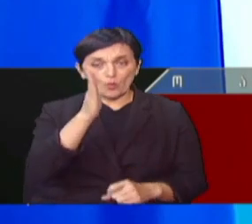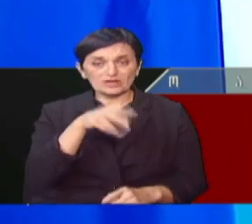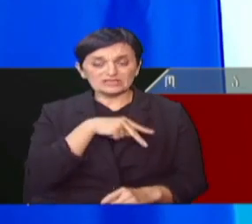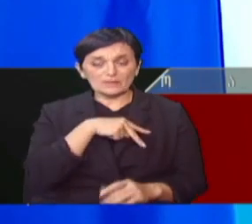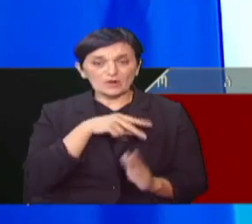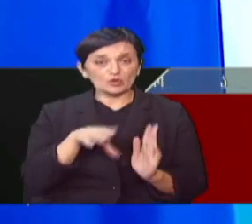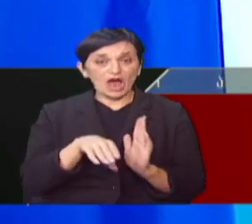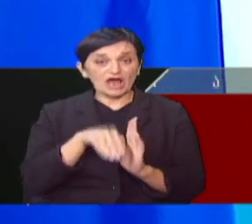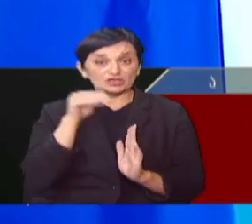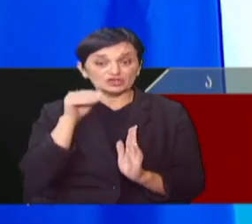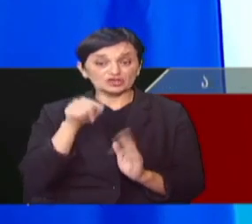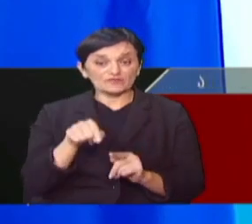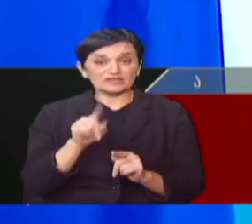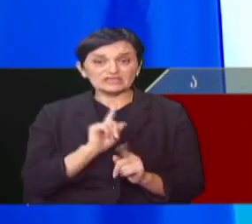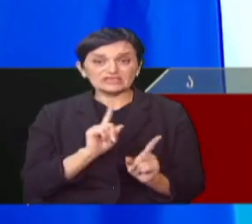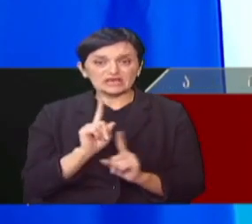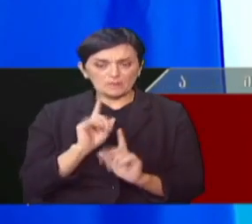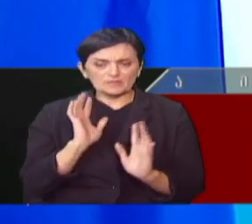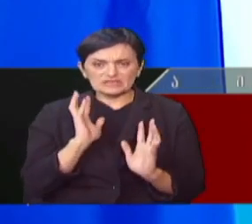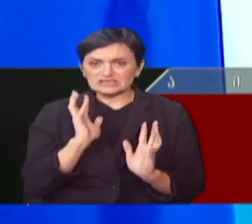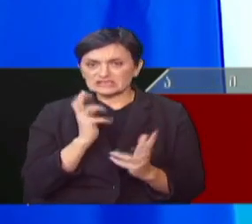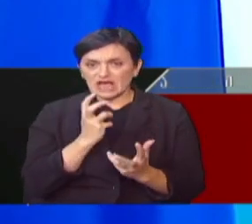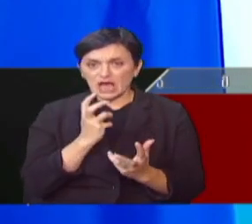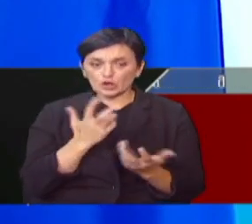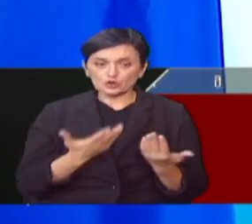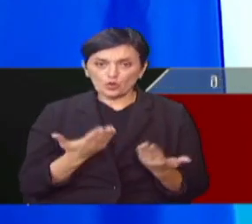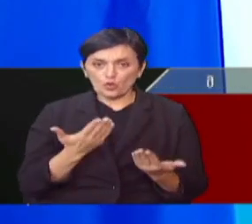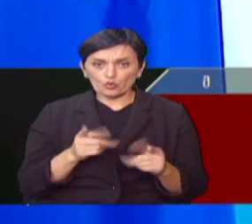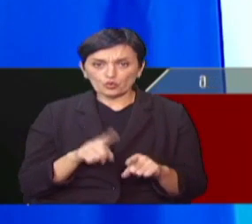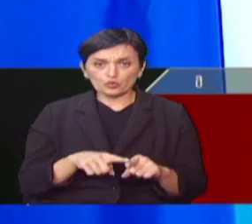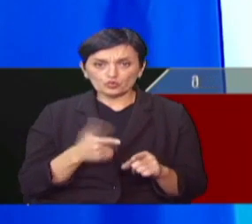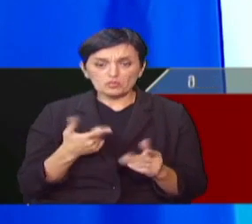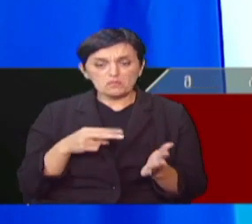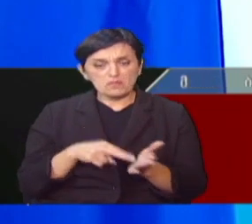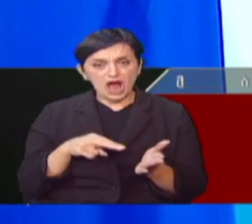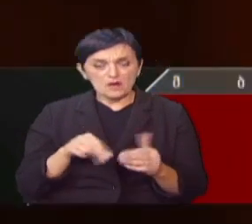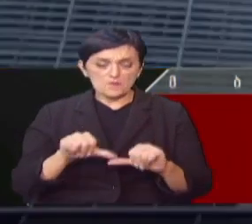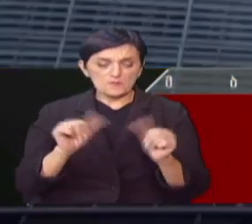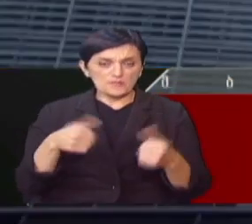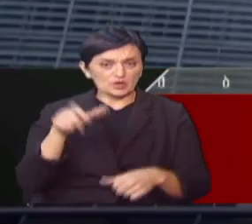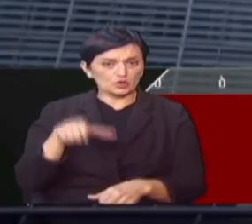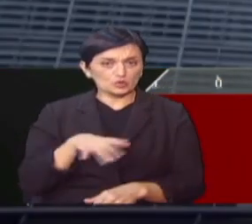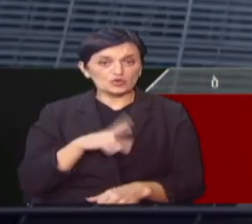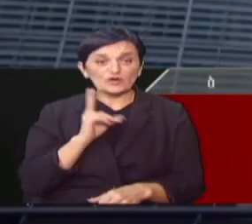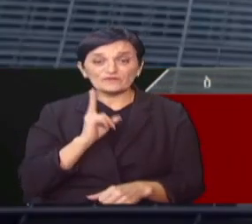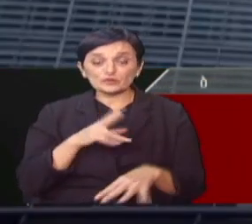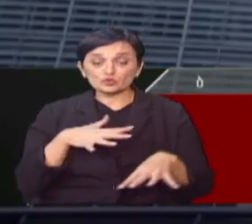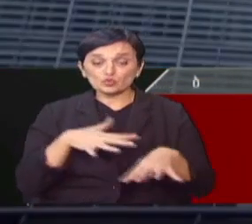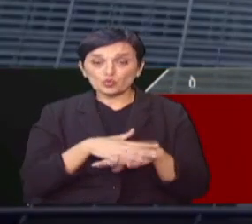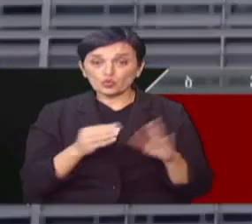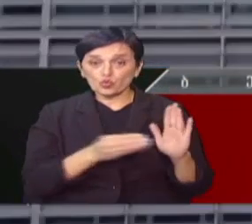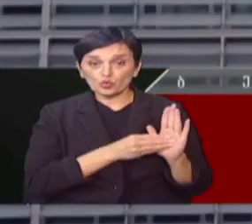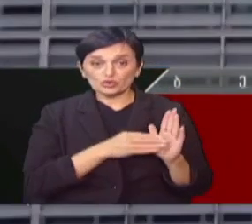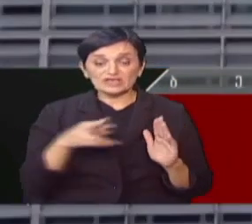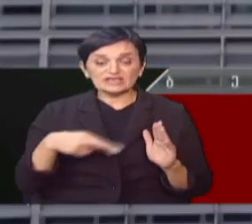საპარლამენტო არჩევნებისათვის რაიმე სერიოზული, ასე ვთქვათ, ფასი ან ფიგურა იყოს. ვის დაეწერება ქულა თუ ქვეყანა